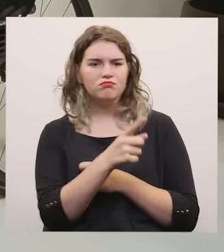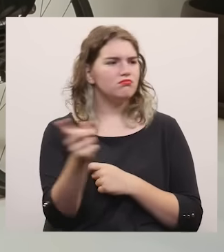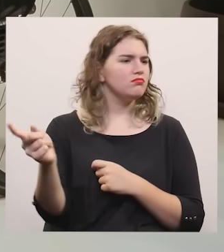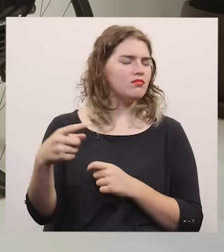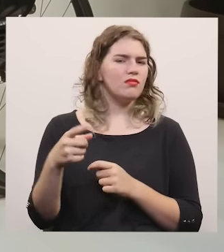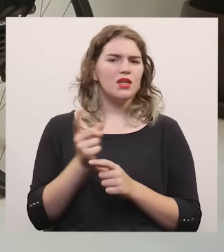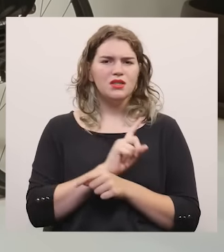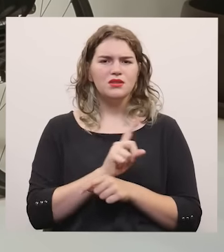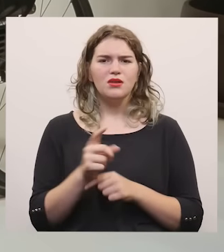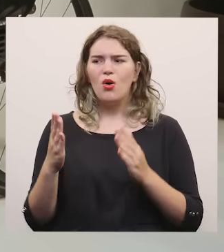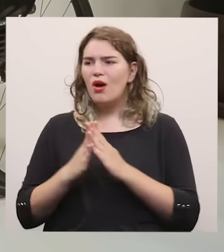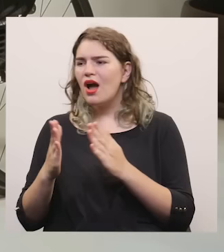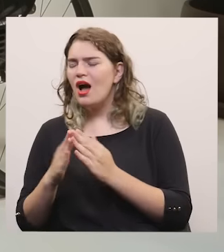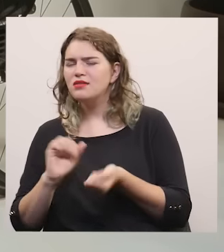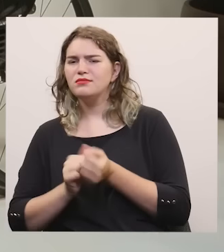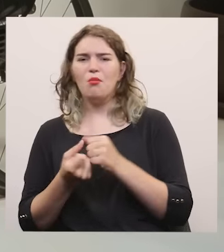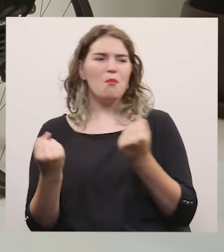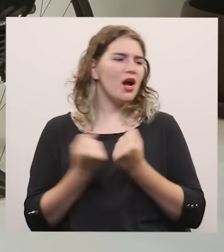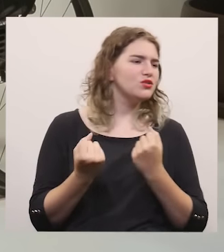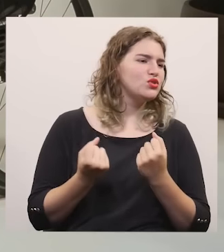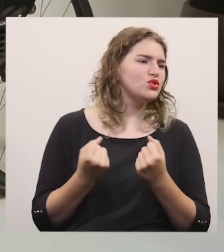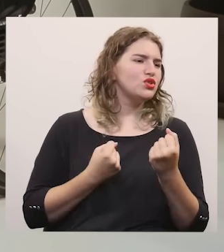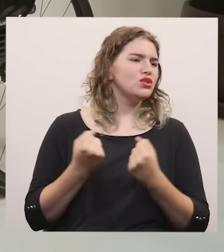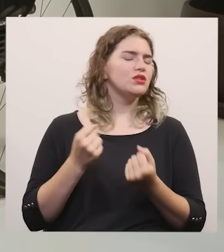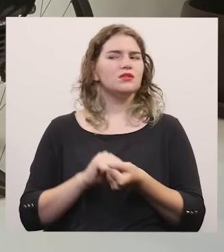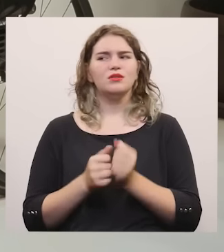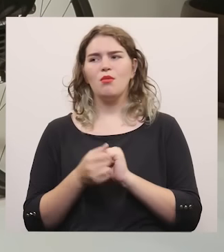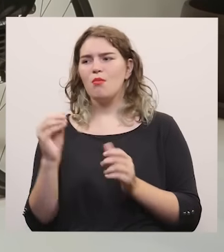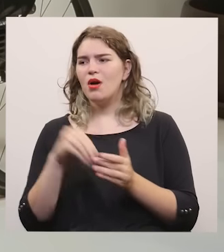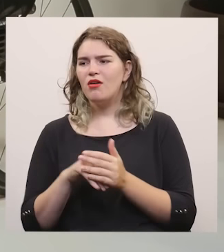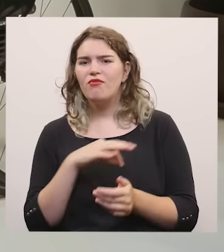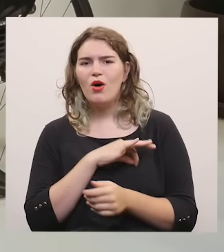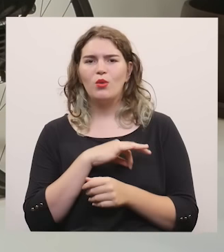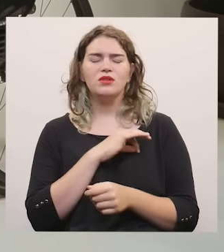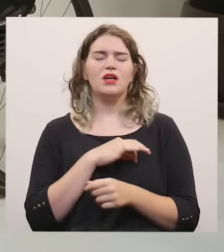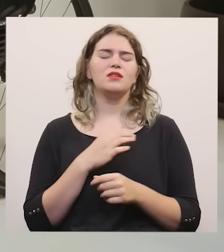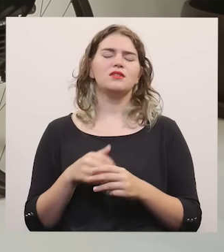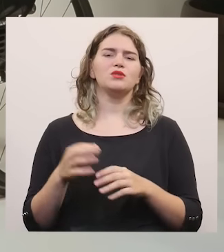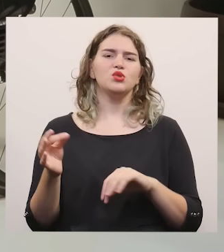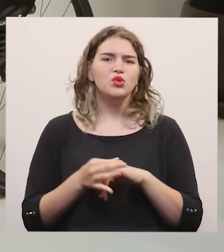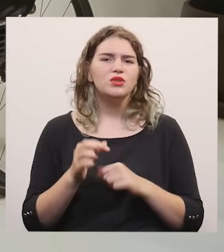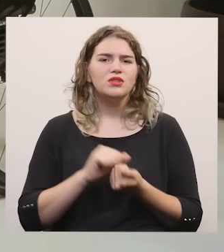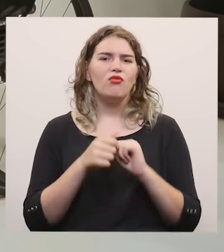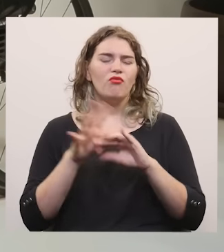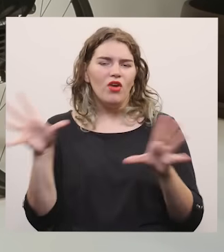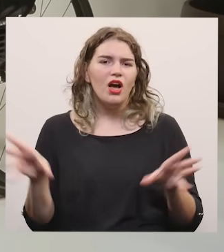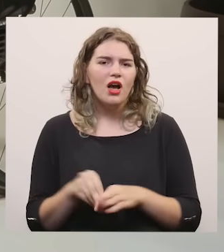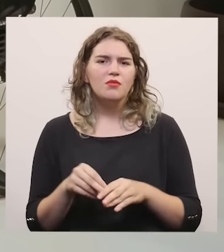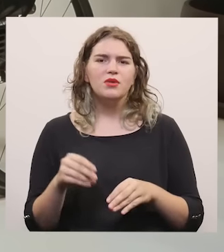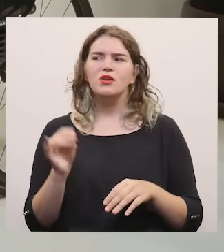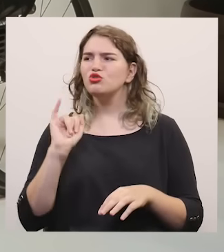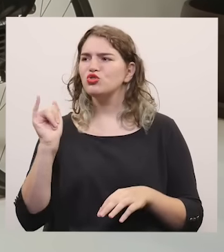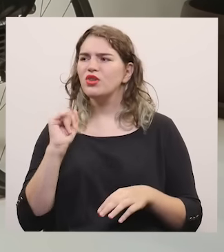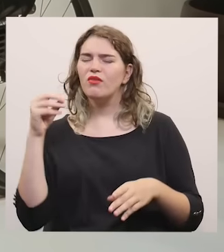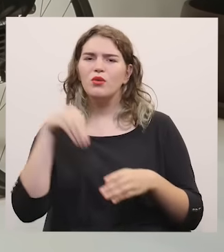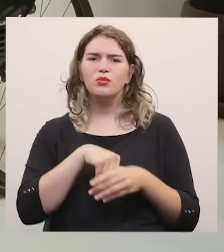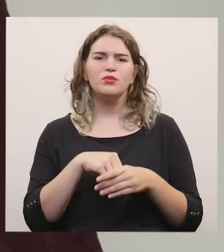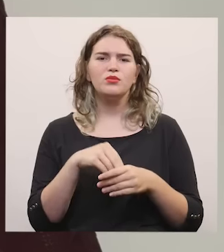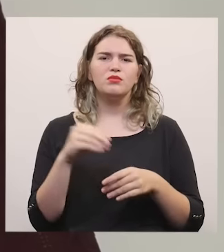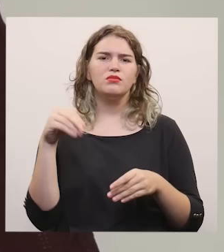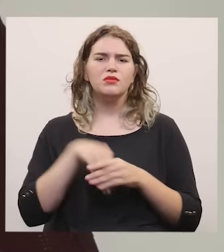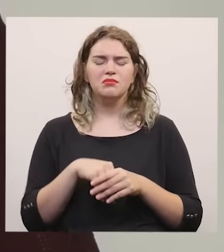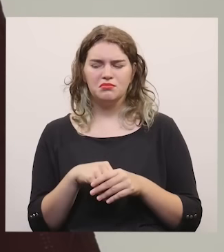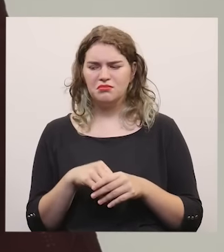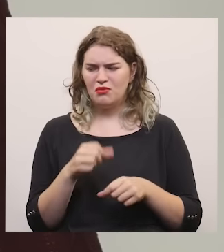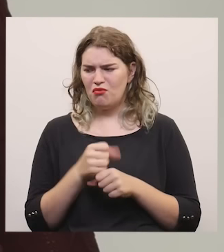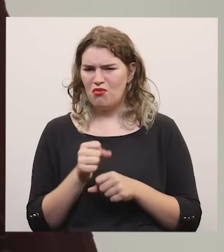într-alta. Dar problema o casă, este că... o... Da, exact. Poate știu, mai o facultate, poate mai o soție, job, poate. Și credem că ne va umple cineva golul acesta. Ne-l umple